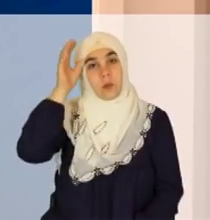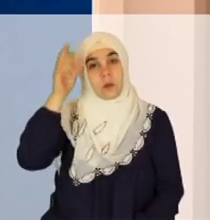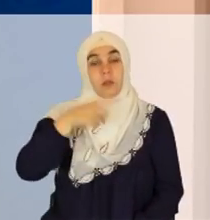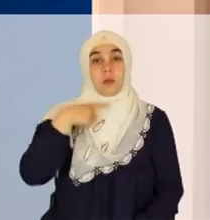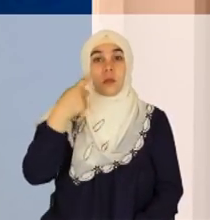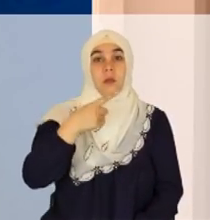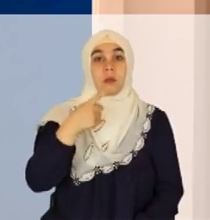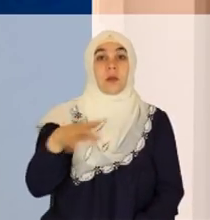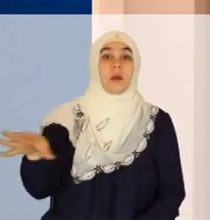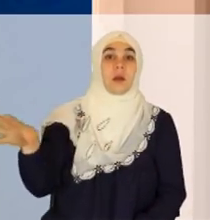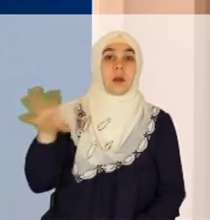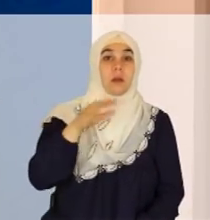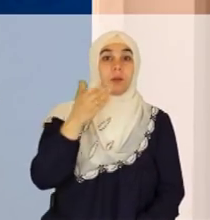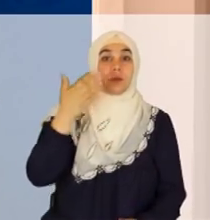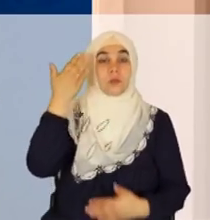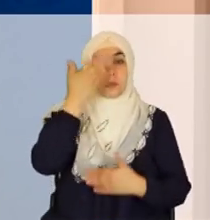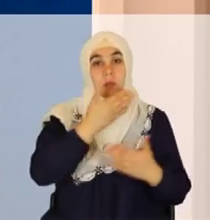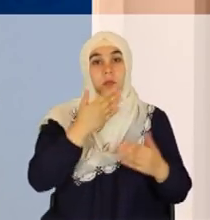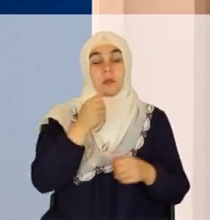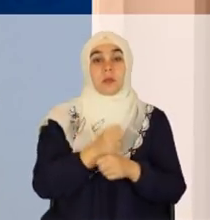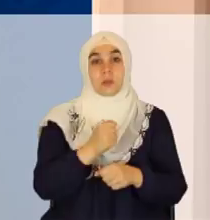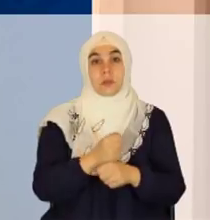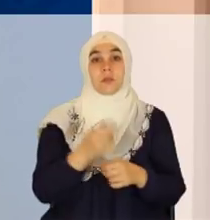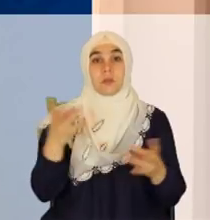aytadiki, hamma o'zini bilgan odam buni qiladi.